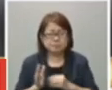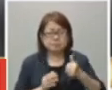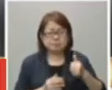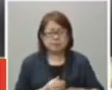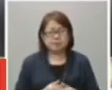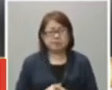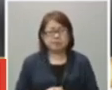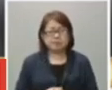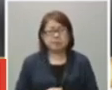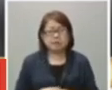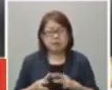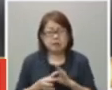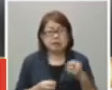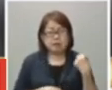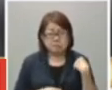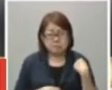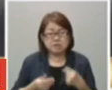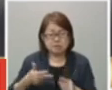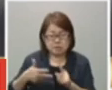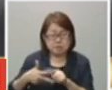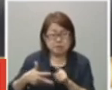ผมมีเรื่องอีก2เรื่องครับ